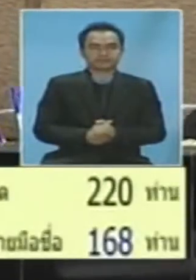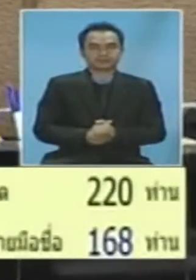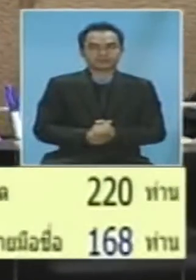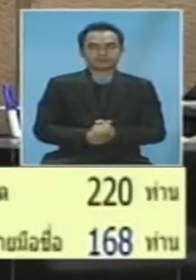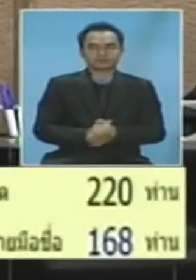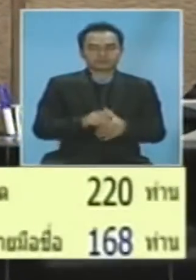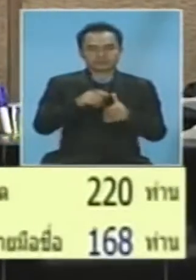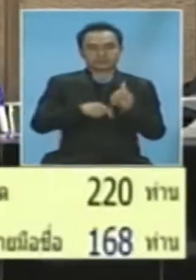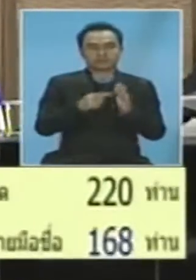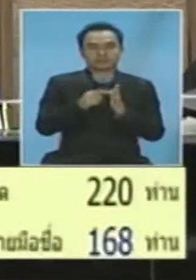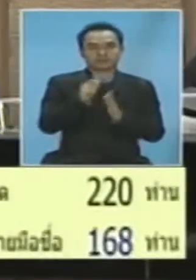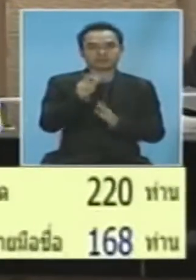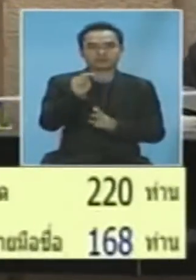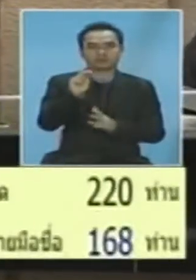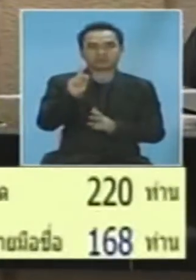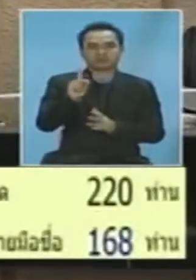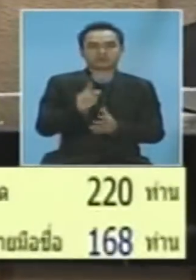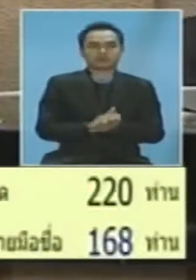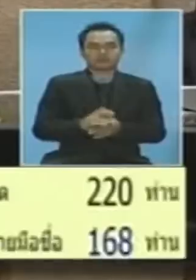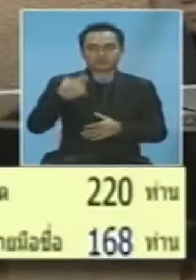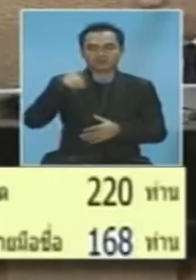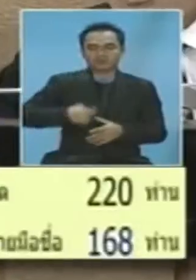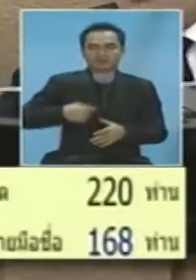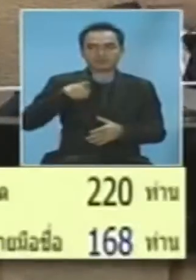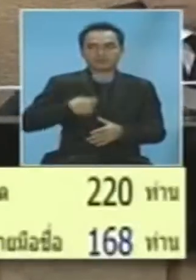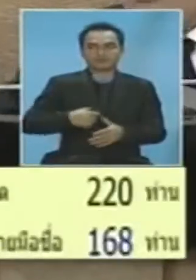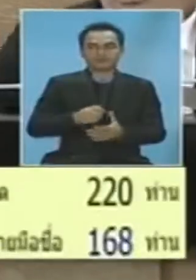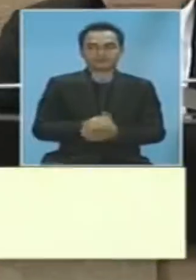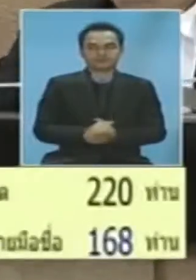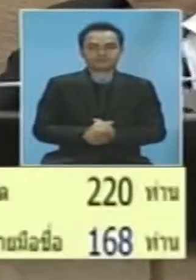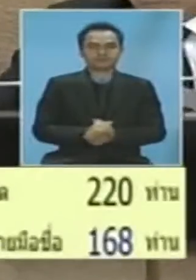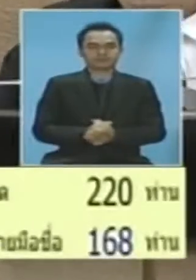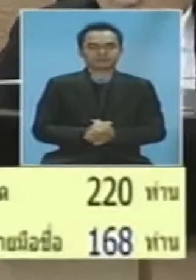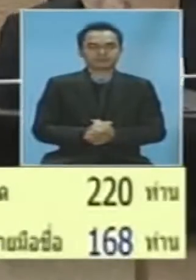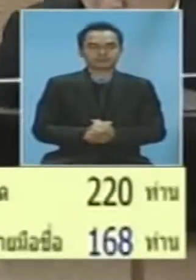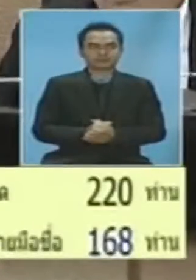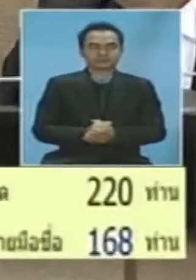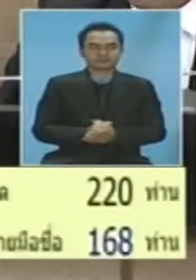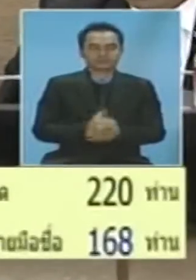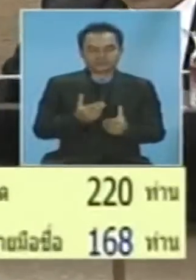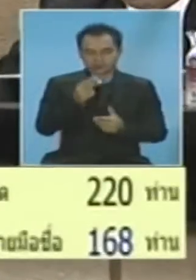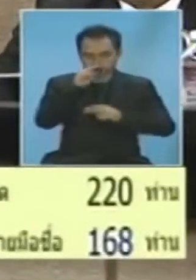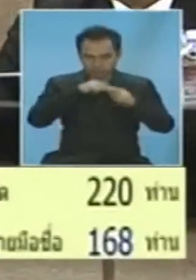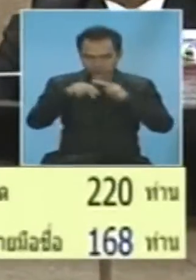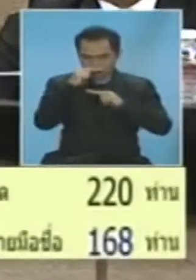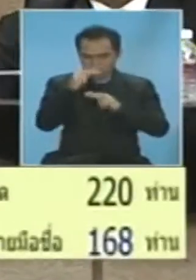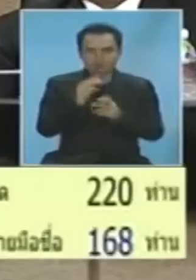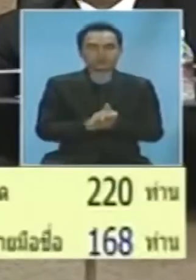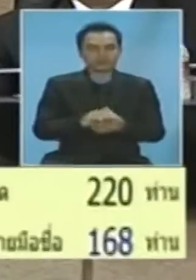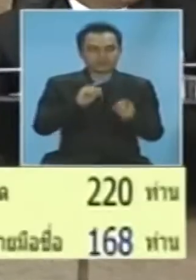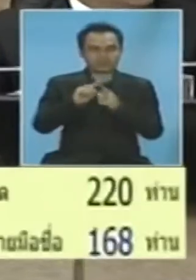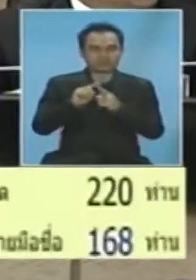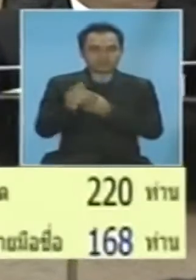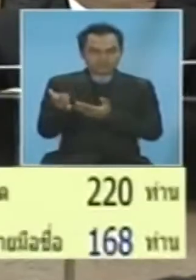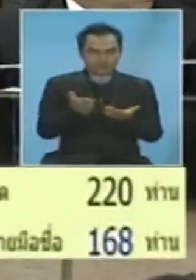นายอเนกคำชุ่มทนายความของผู้ถูกกล่าวหาผมได้พิจารณาแล้วเห็นว่า